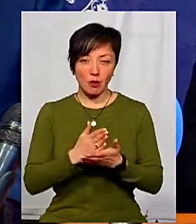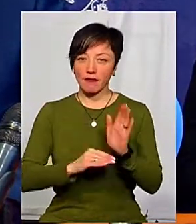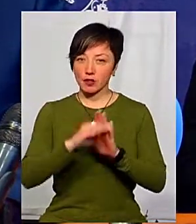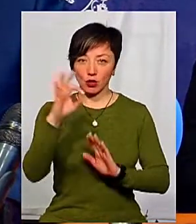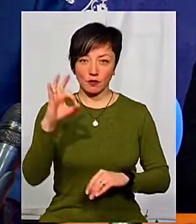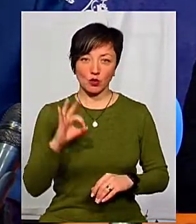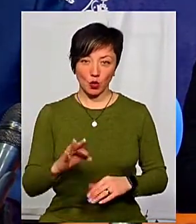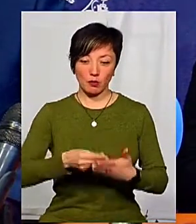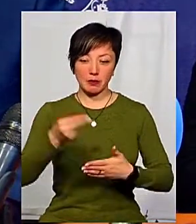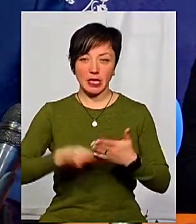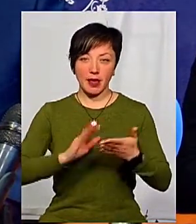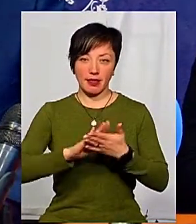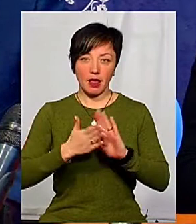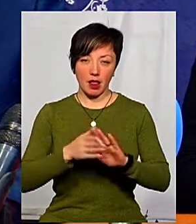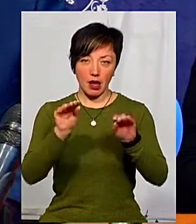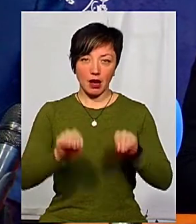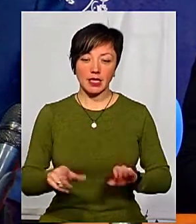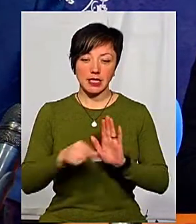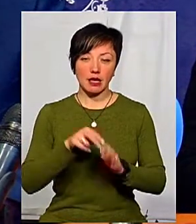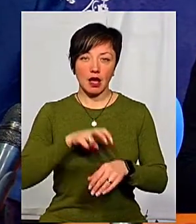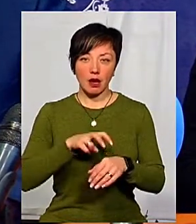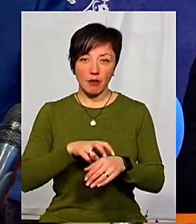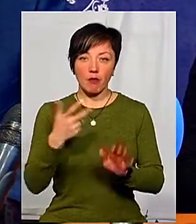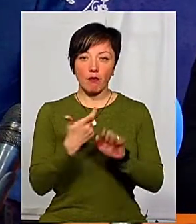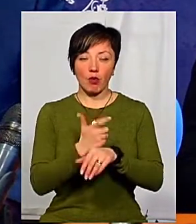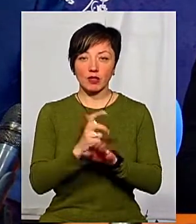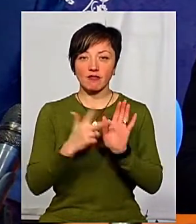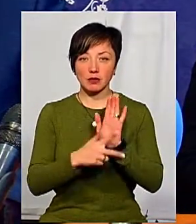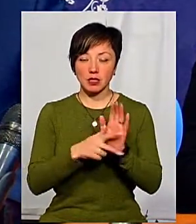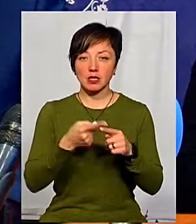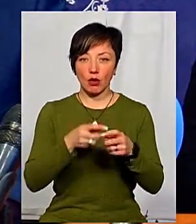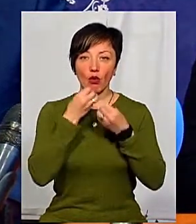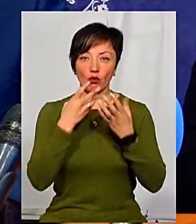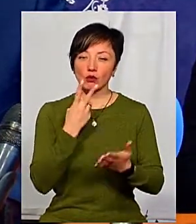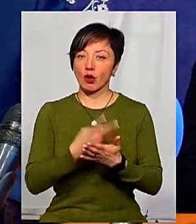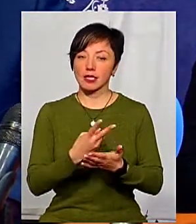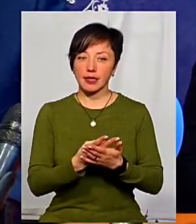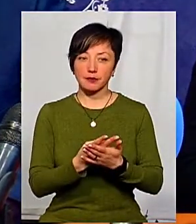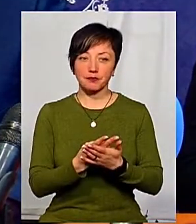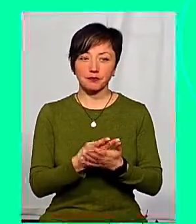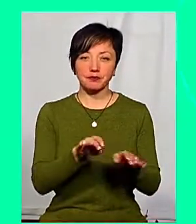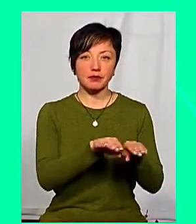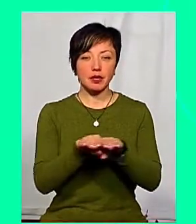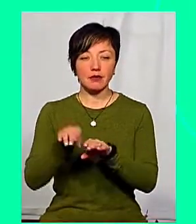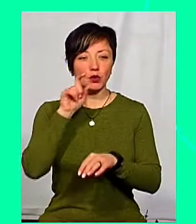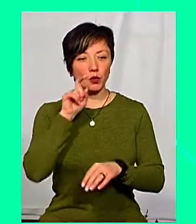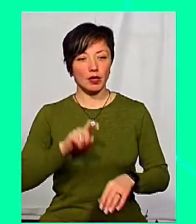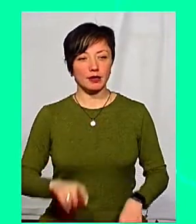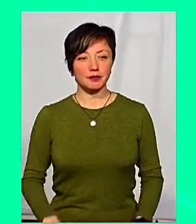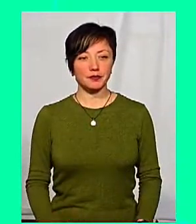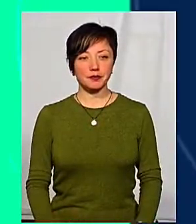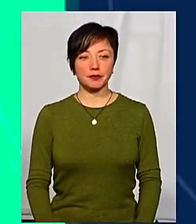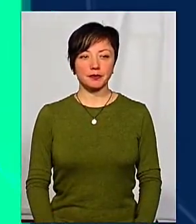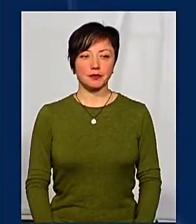високий відсоток підписання декларації, понад 80, тобто це є хороший дуже показник на рівні України.